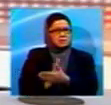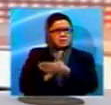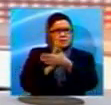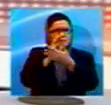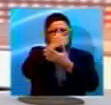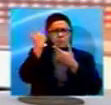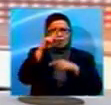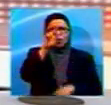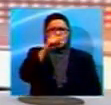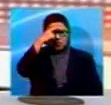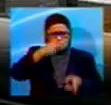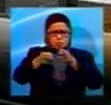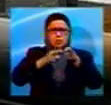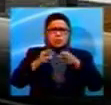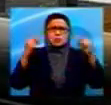sukar